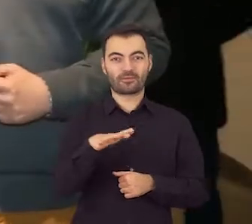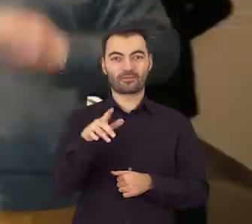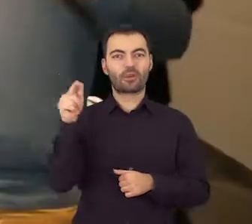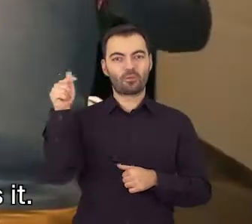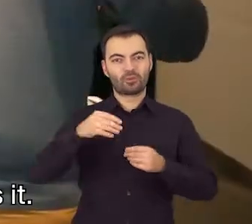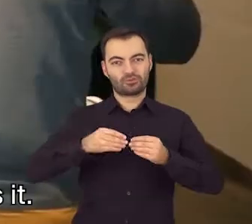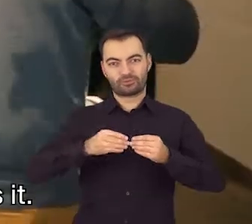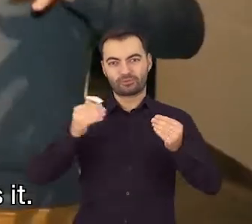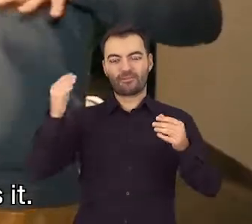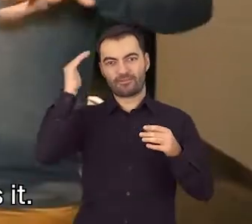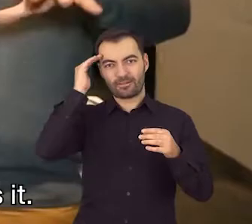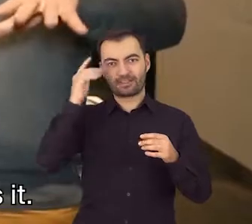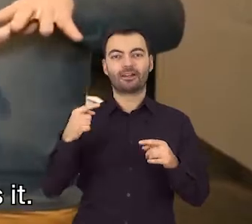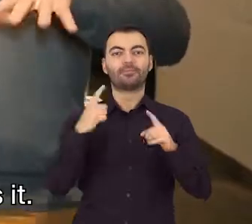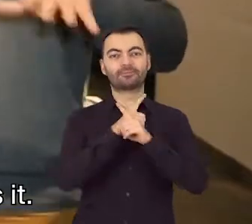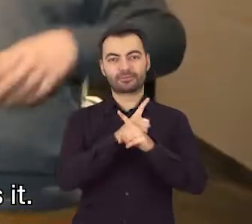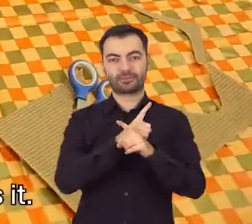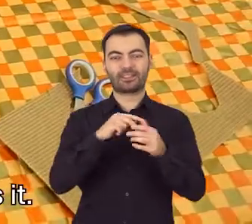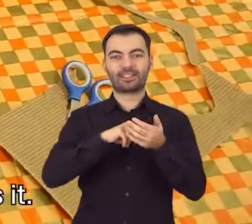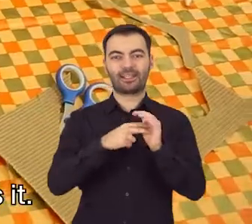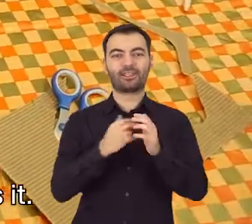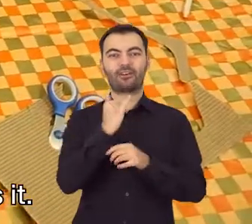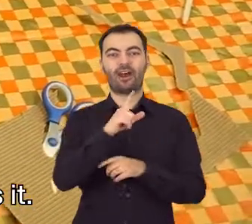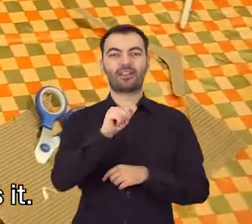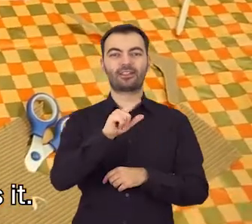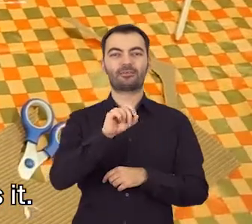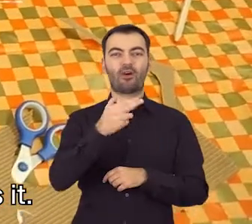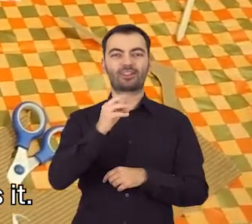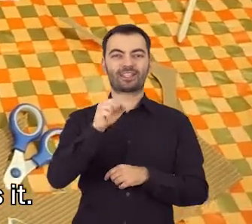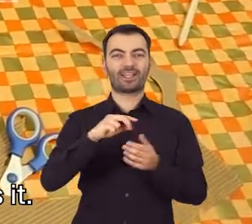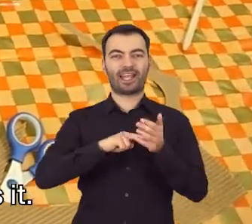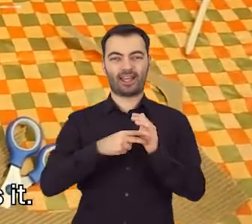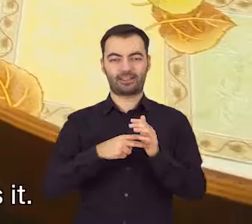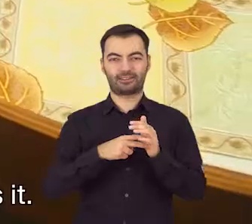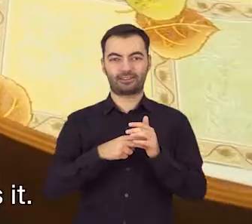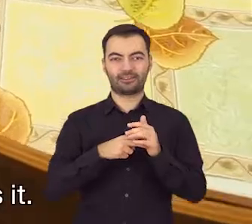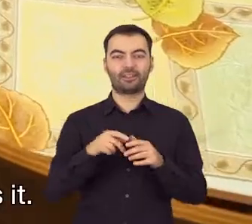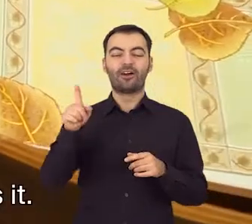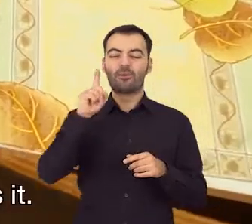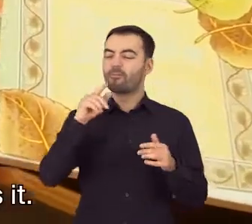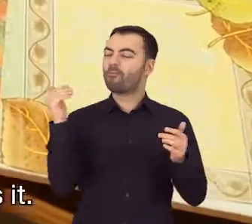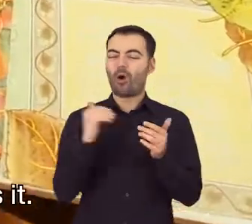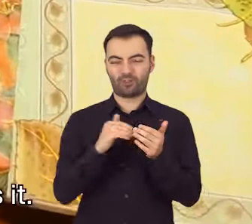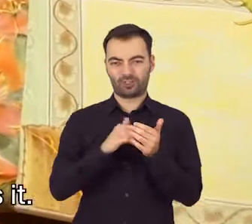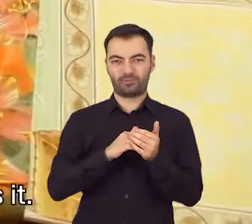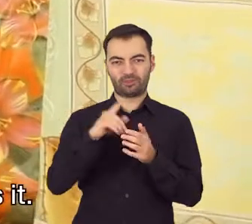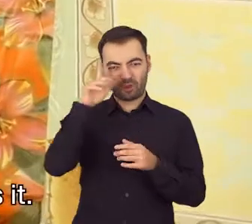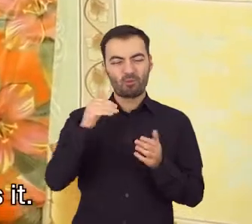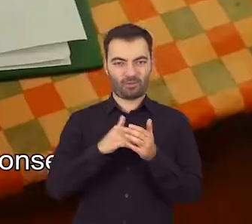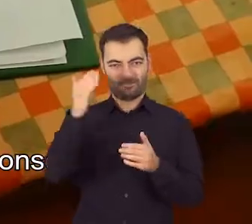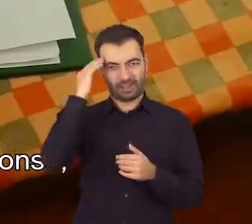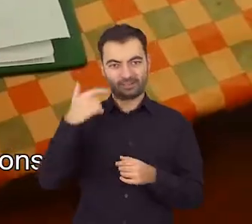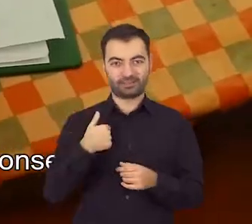które powinno być rozwijane na wiedzy zgodnie ze strategią lizbońską, absolutnie bardzo tej wiedzy potrzebuje.